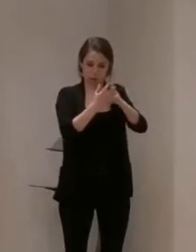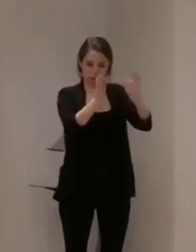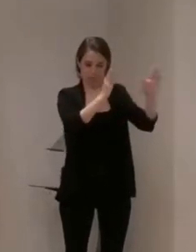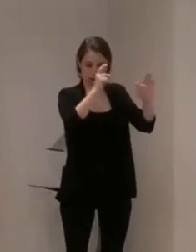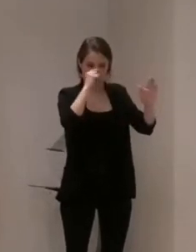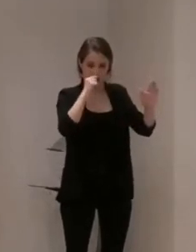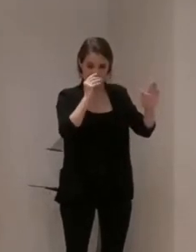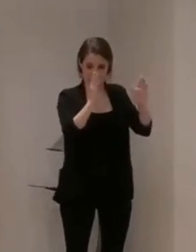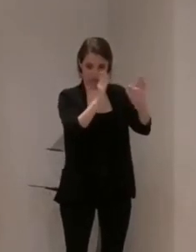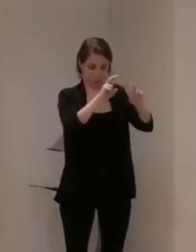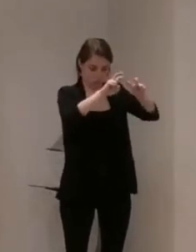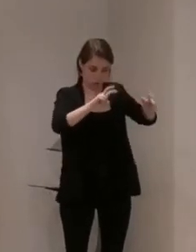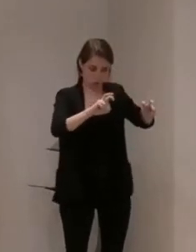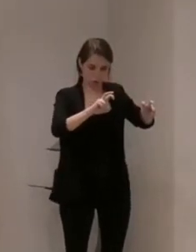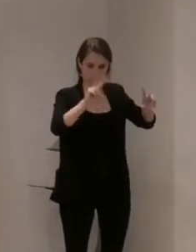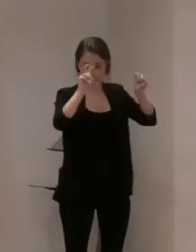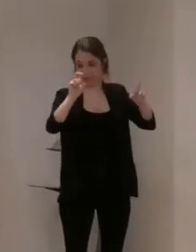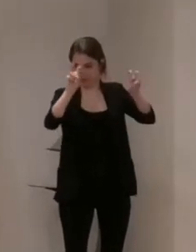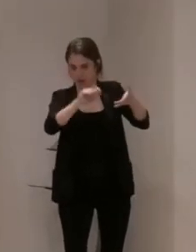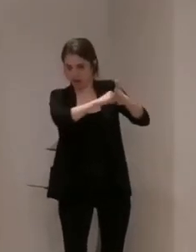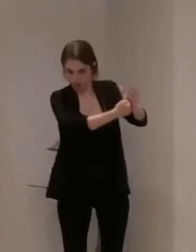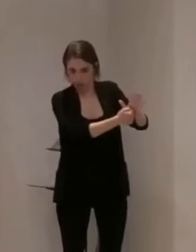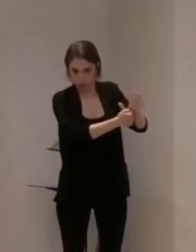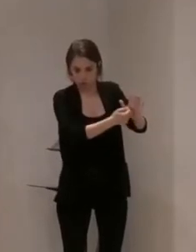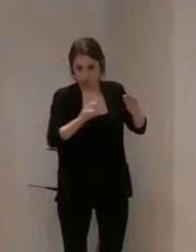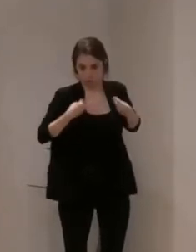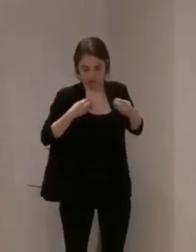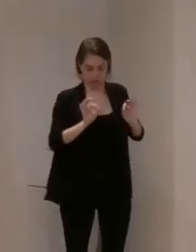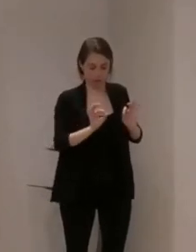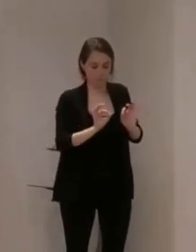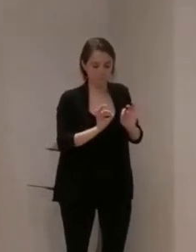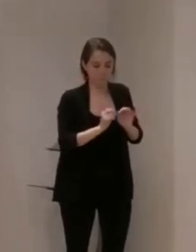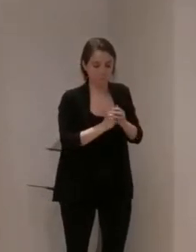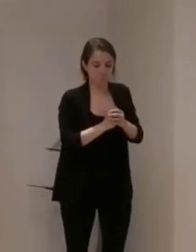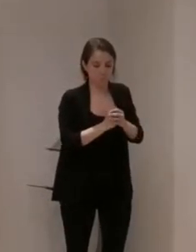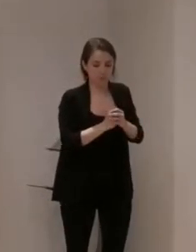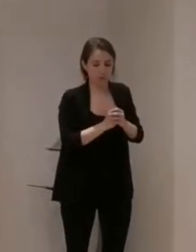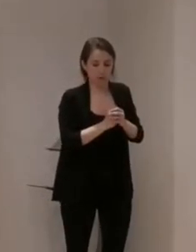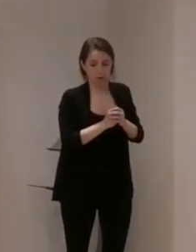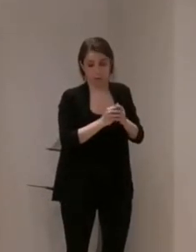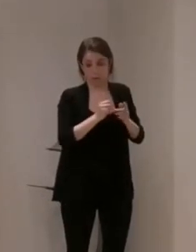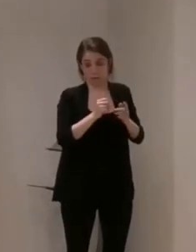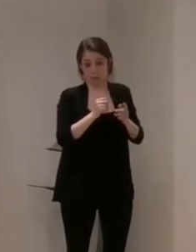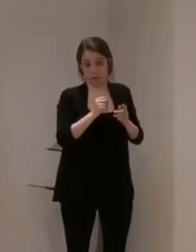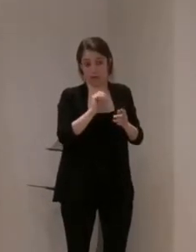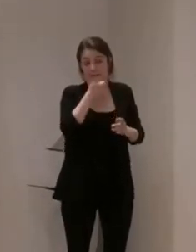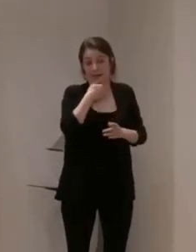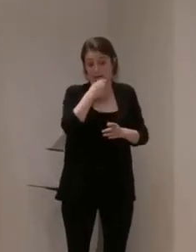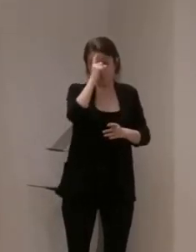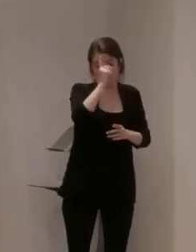sentit de la repressió i com es dirigia, a través de la policia i sobretot a